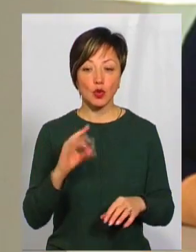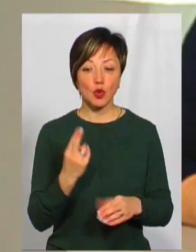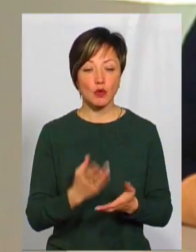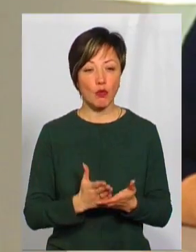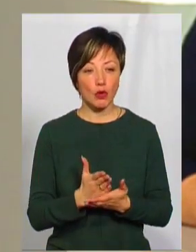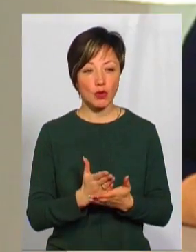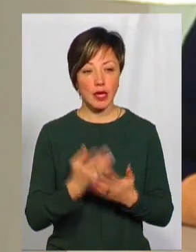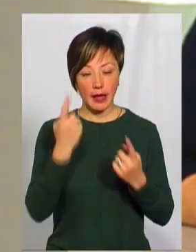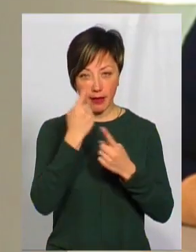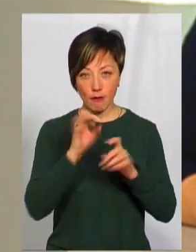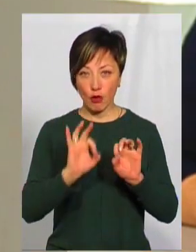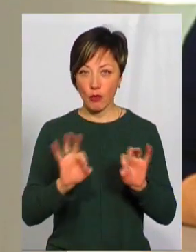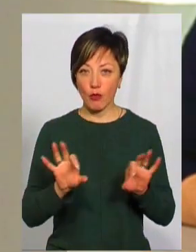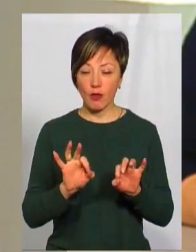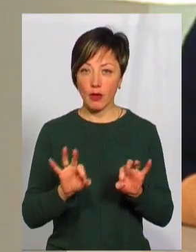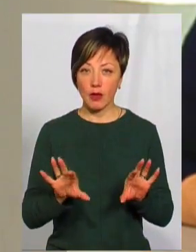послуги